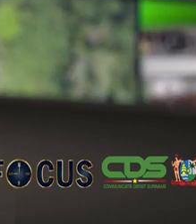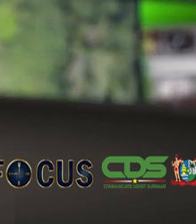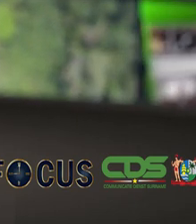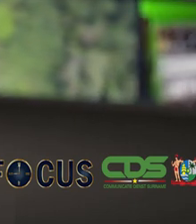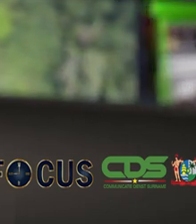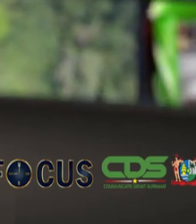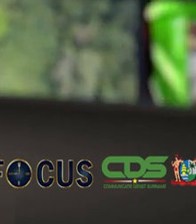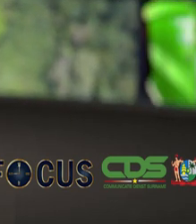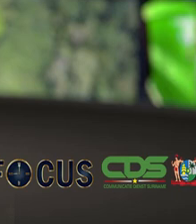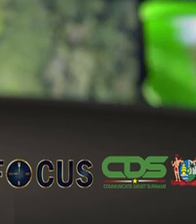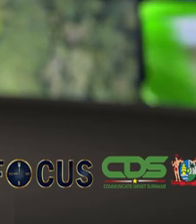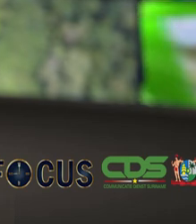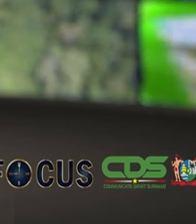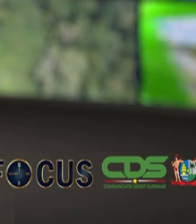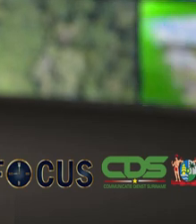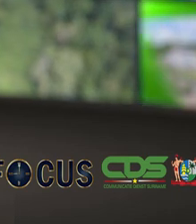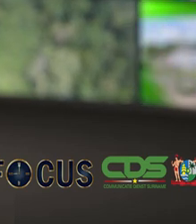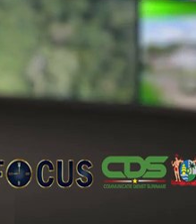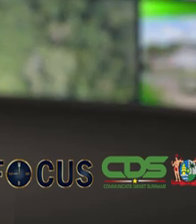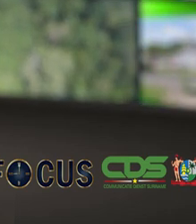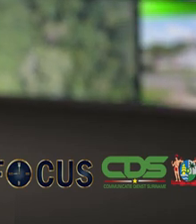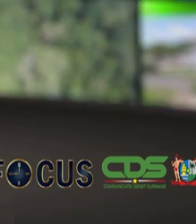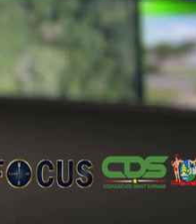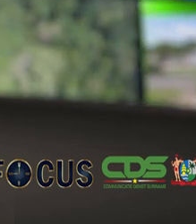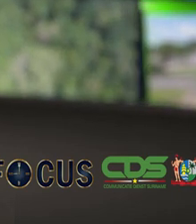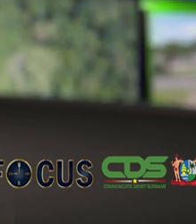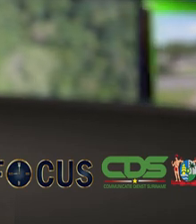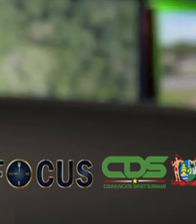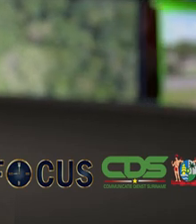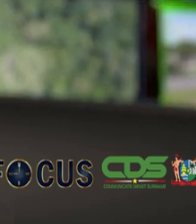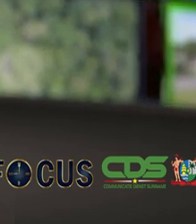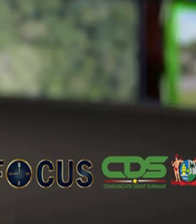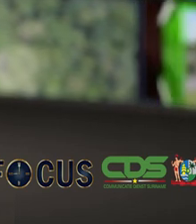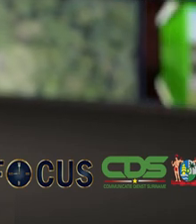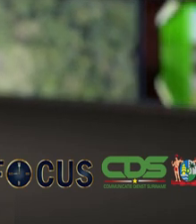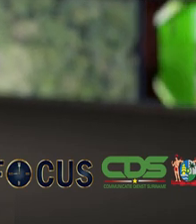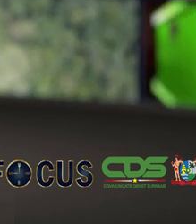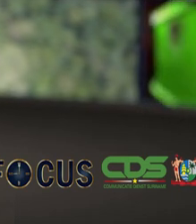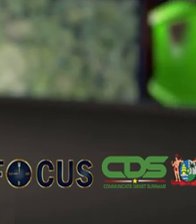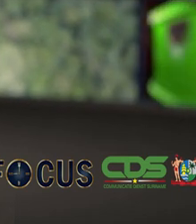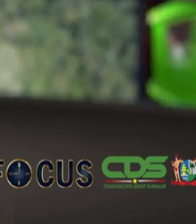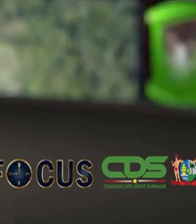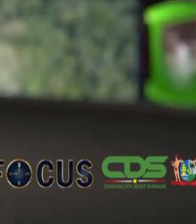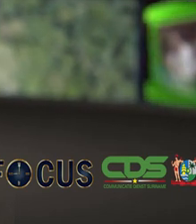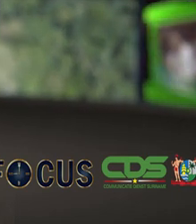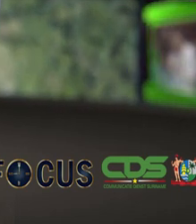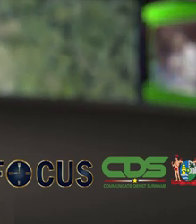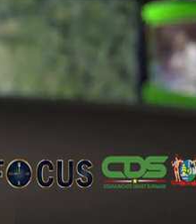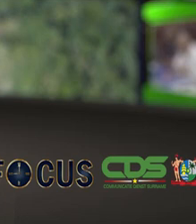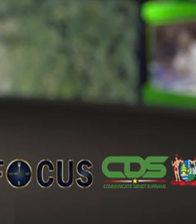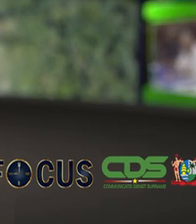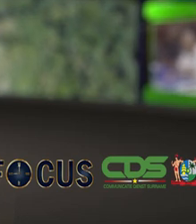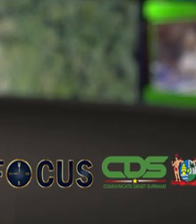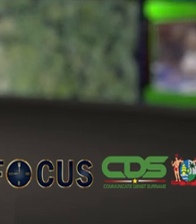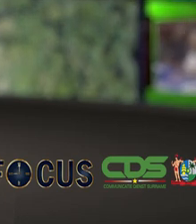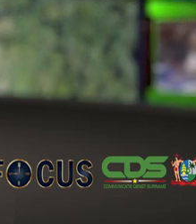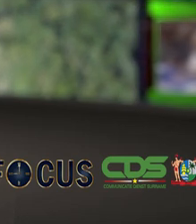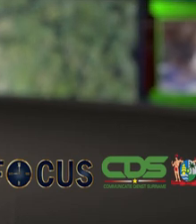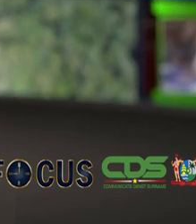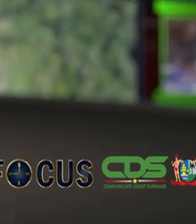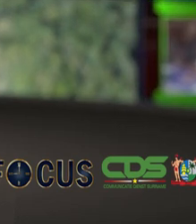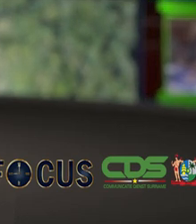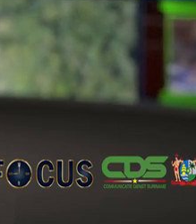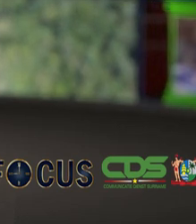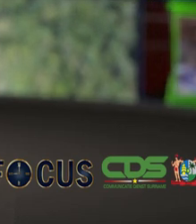het laatste betreft heeft minister Riyad Nourmohamed recentelijk een bezoek gebracht aan Frankrijk, waar hij heeft deelgenomen aan